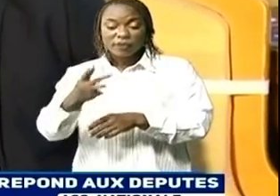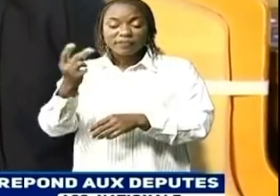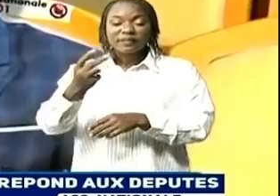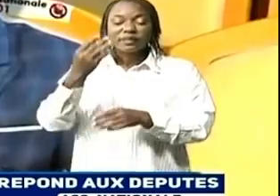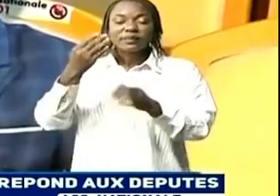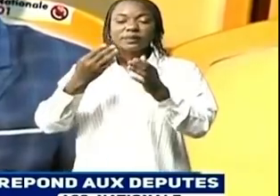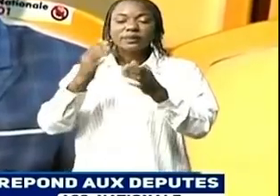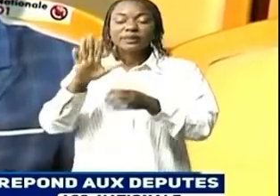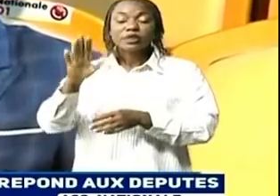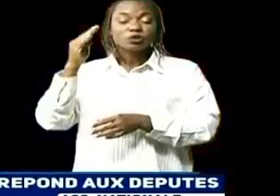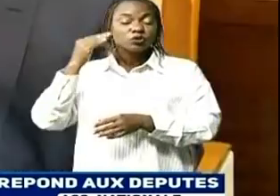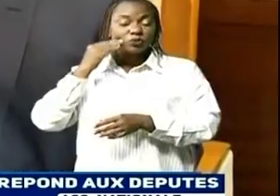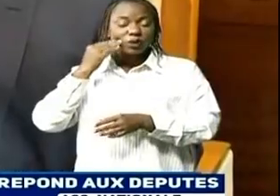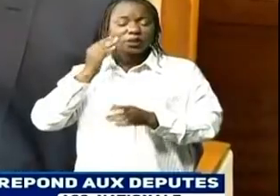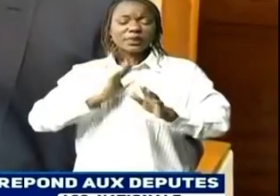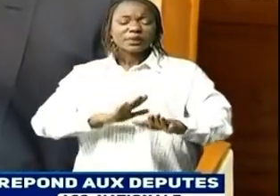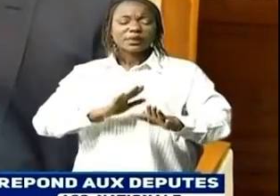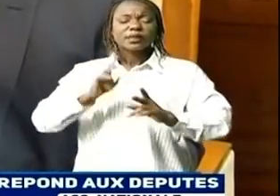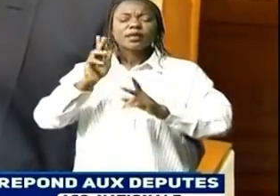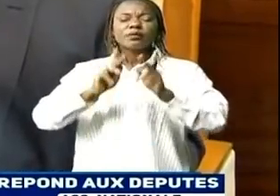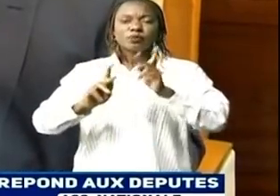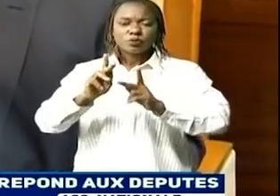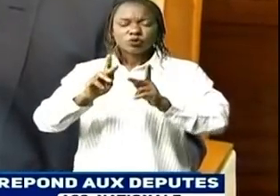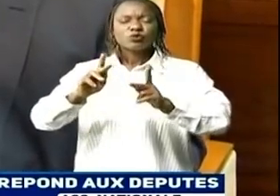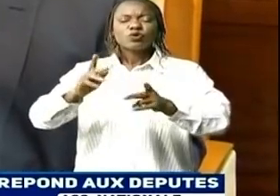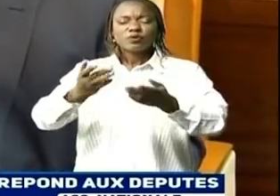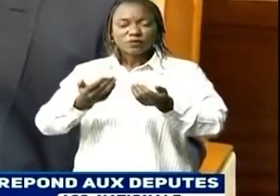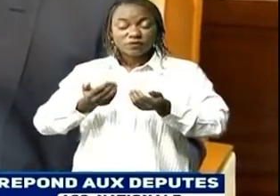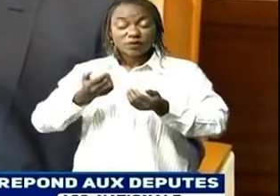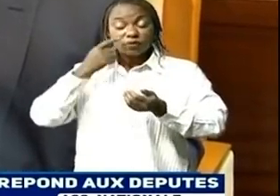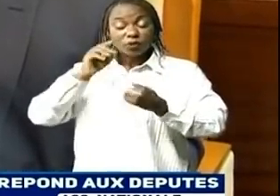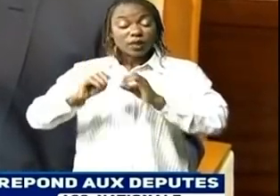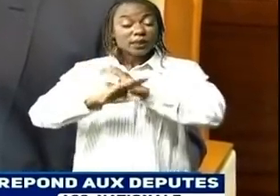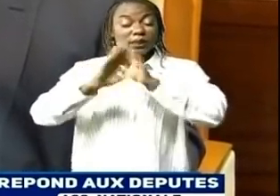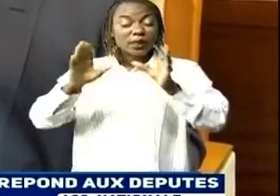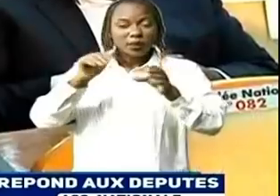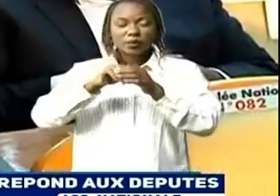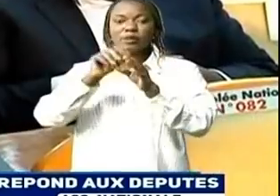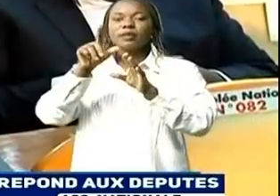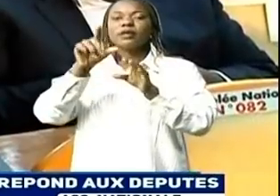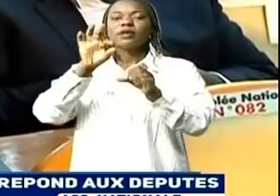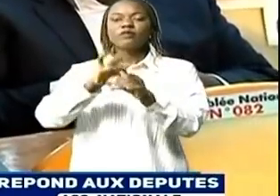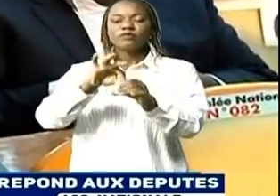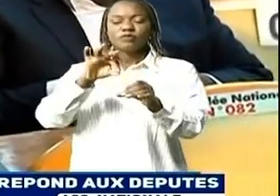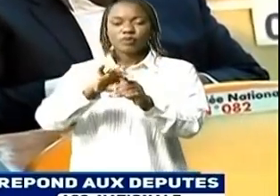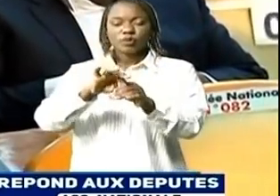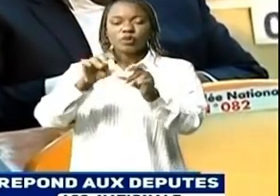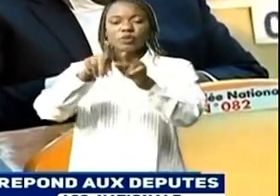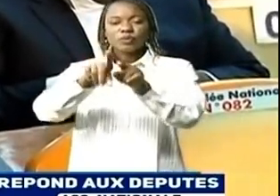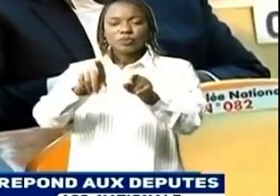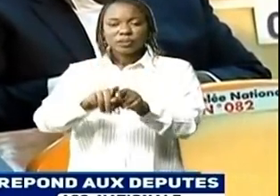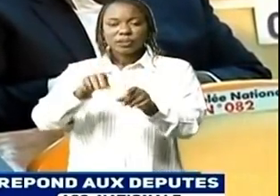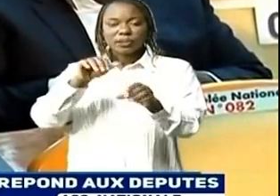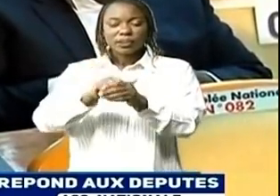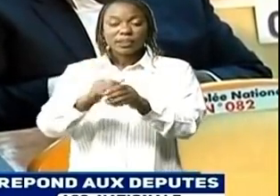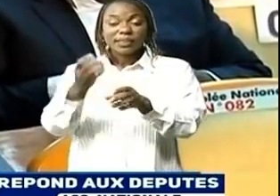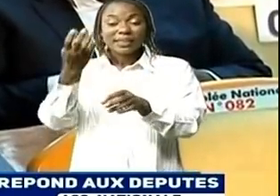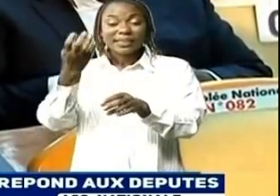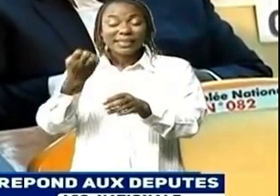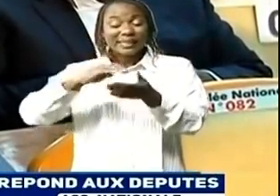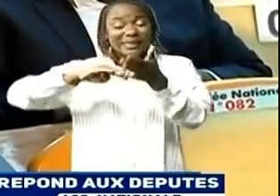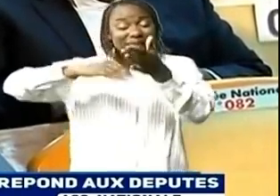les attentes de la population sont de nature à voir la transparence et la sincérité des urnes dans ce quatrième cycle